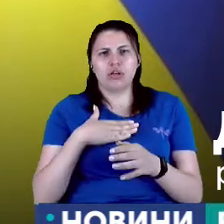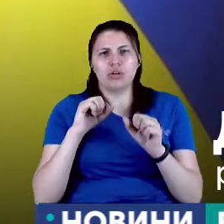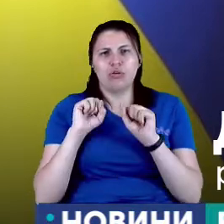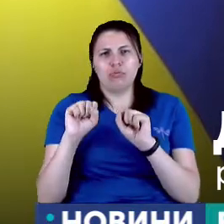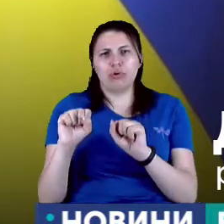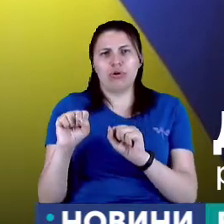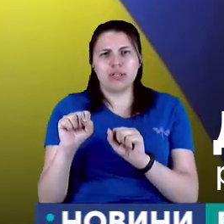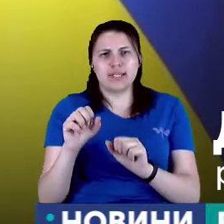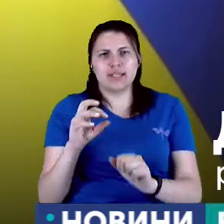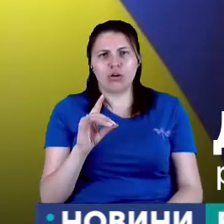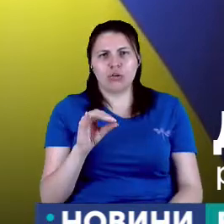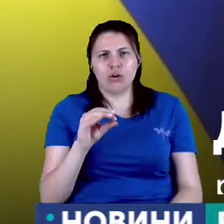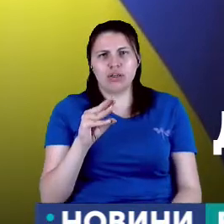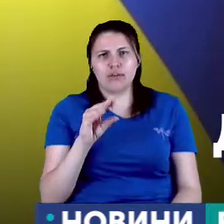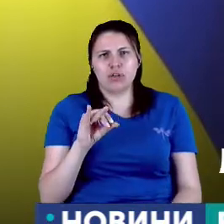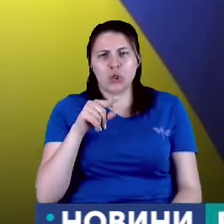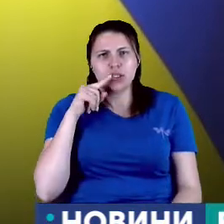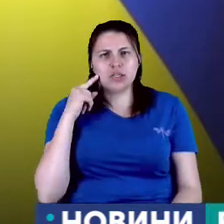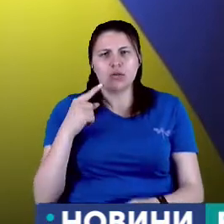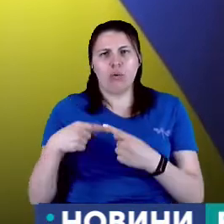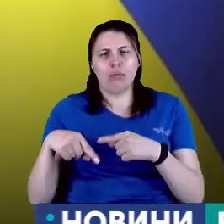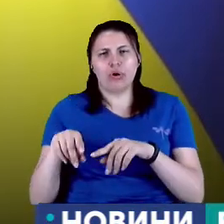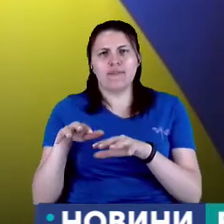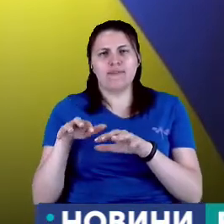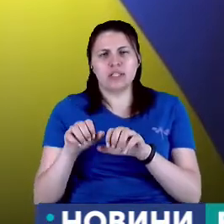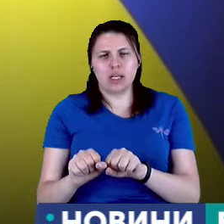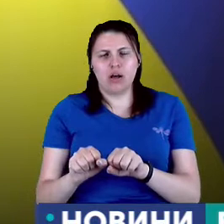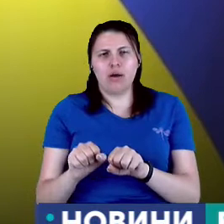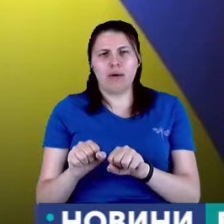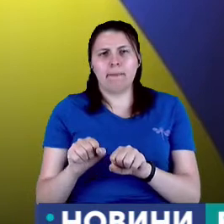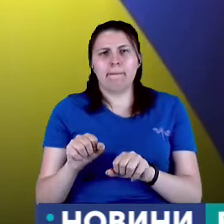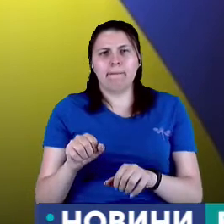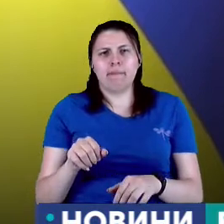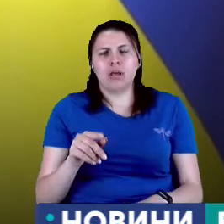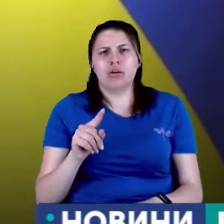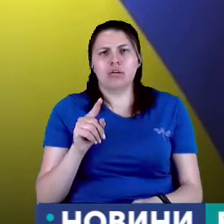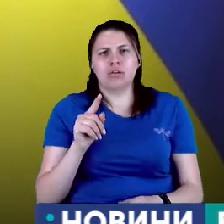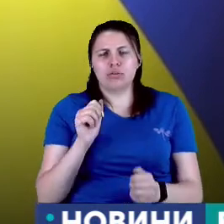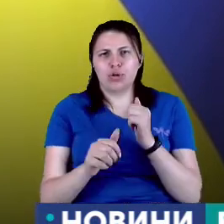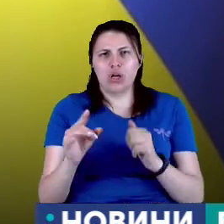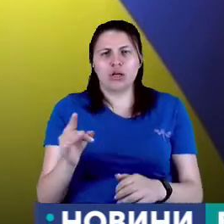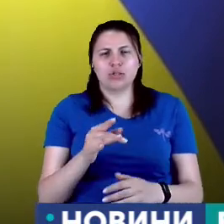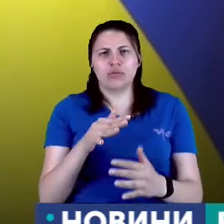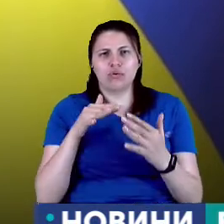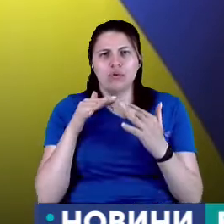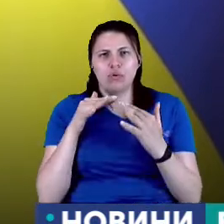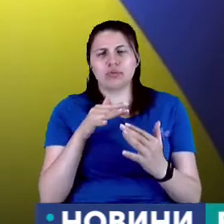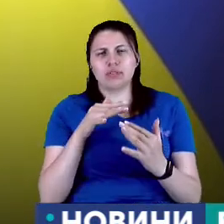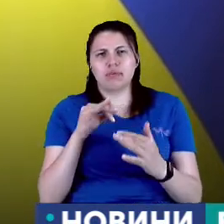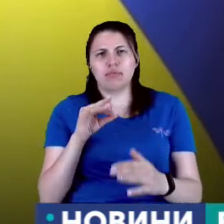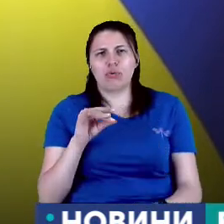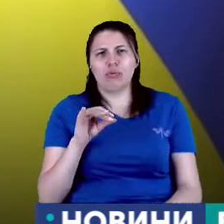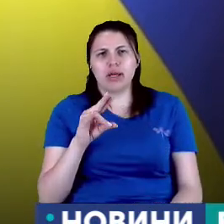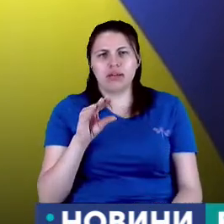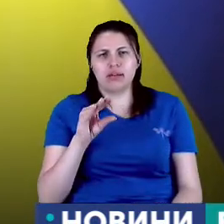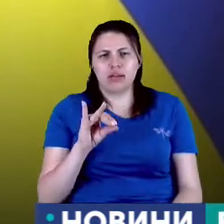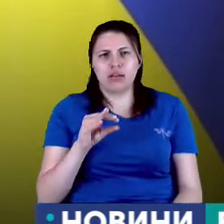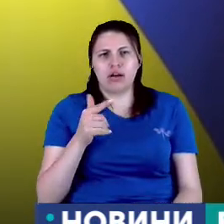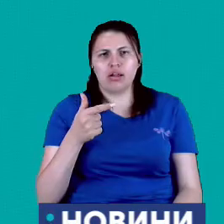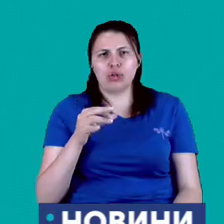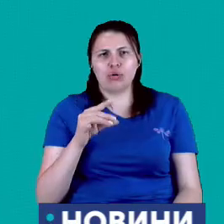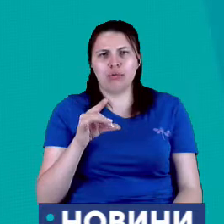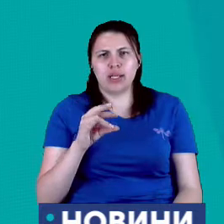Тут російсько-окупаційні війська щоразу вели обстріл з мінометів. Також ворог застосовував гранатомети із стрілецького озброєння та